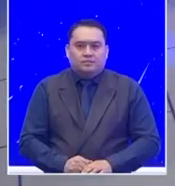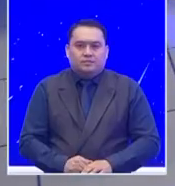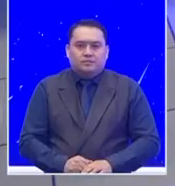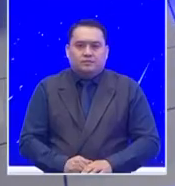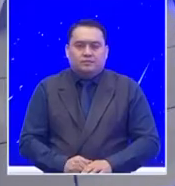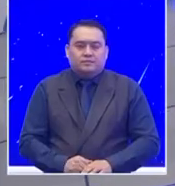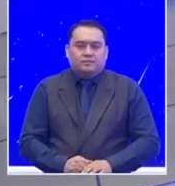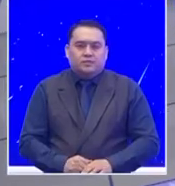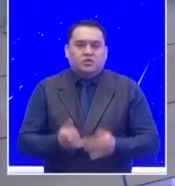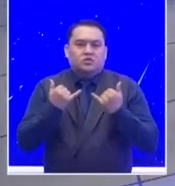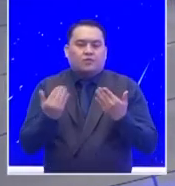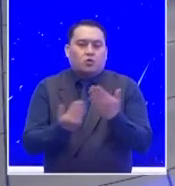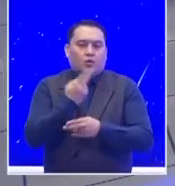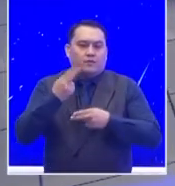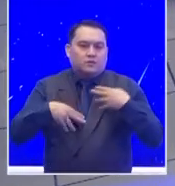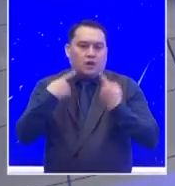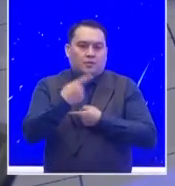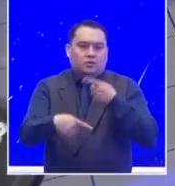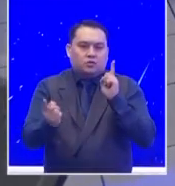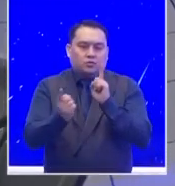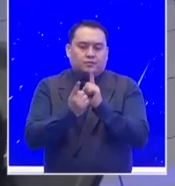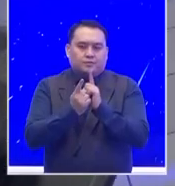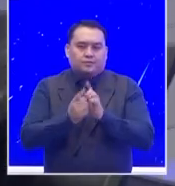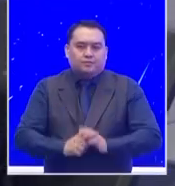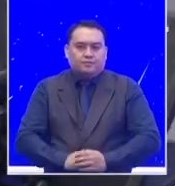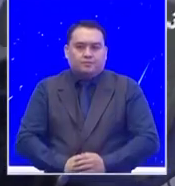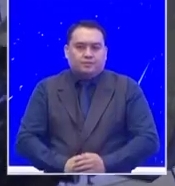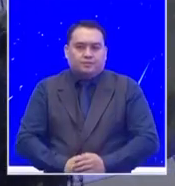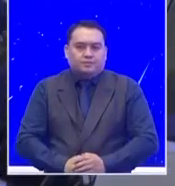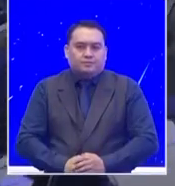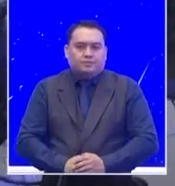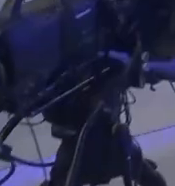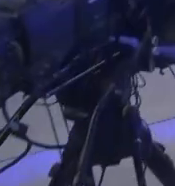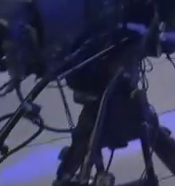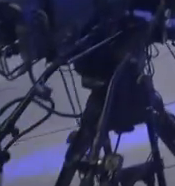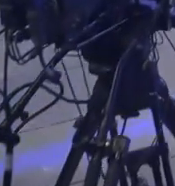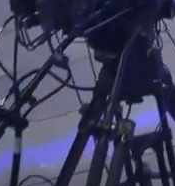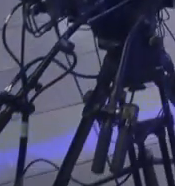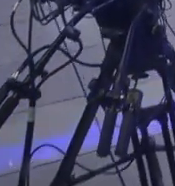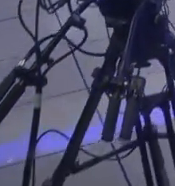Это вся информация уходящего дня. Спасибо за внимание. До свидания.